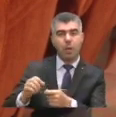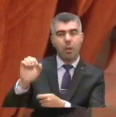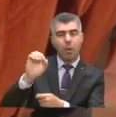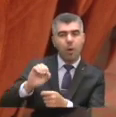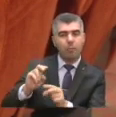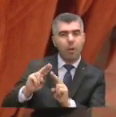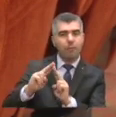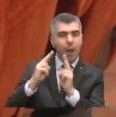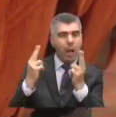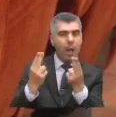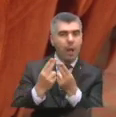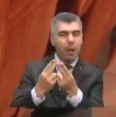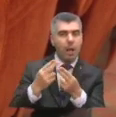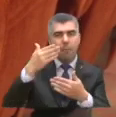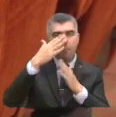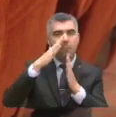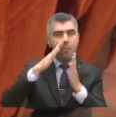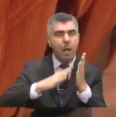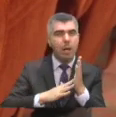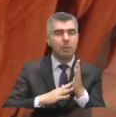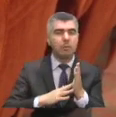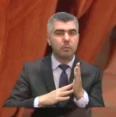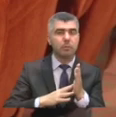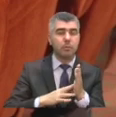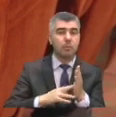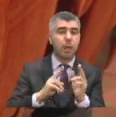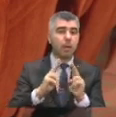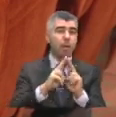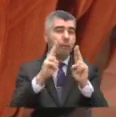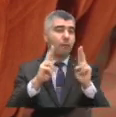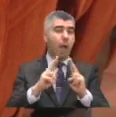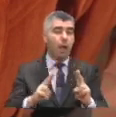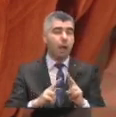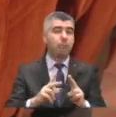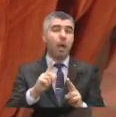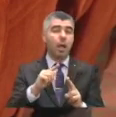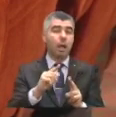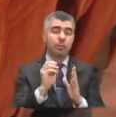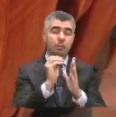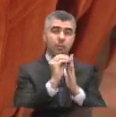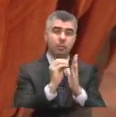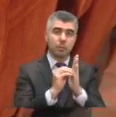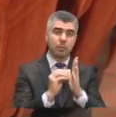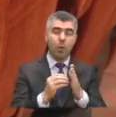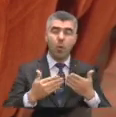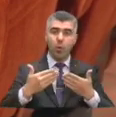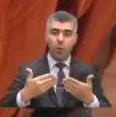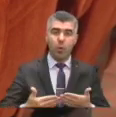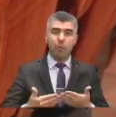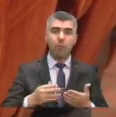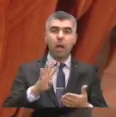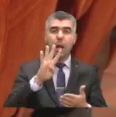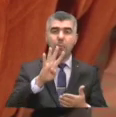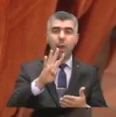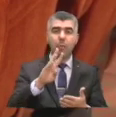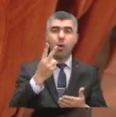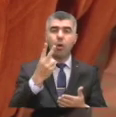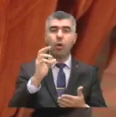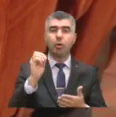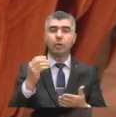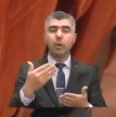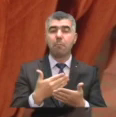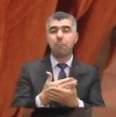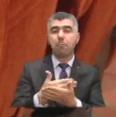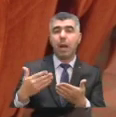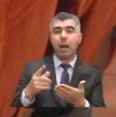المغربية وصلت لمستوى عالمي عالي. اليوم كنصدروا 420 مليار ديال الدرهم ديال